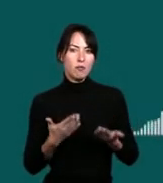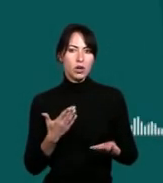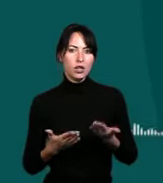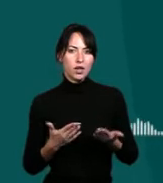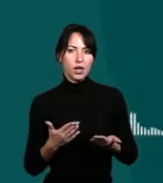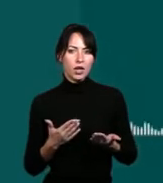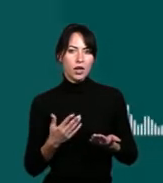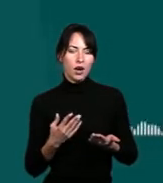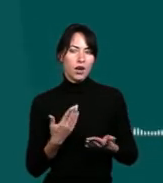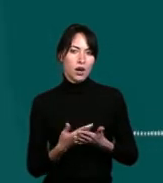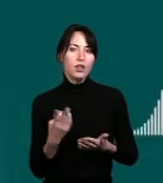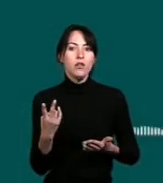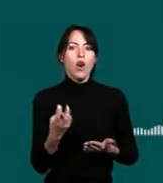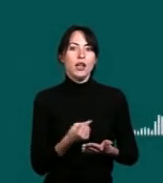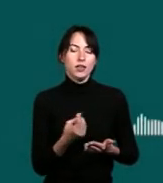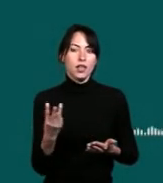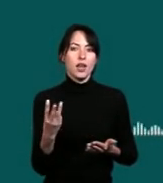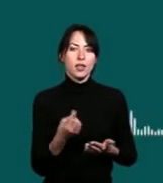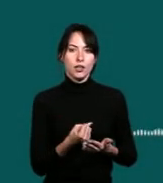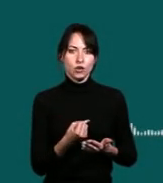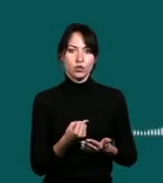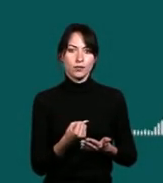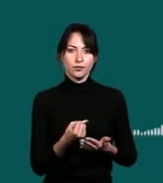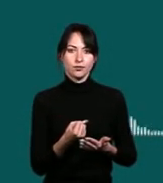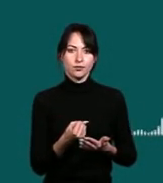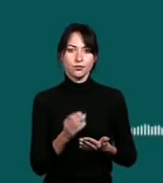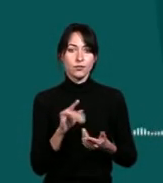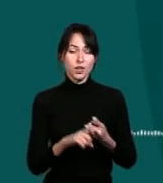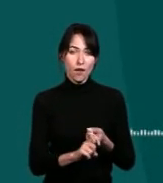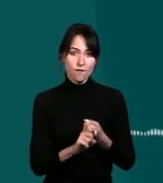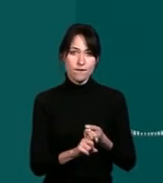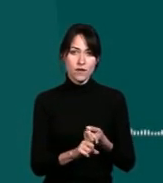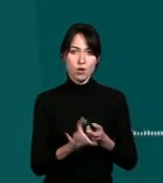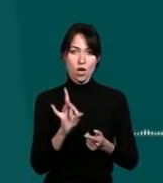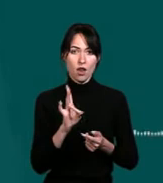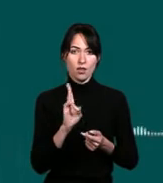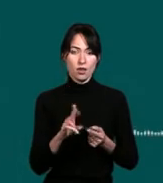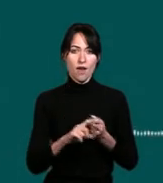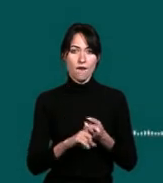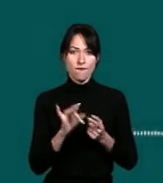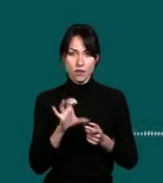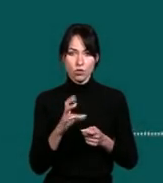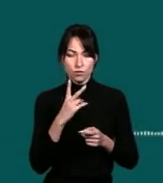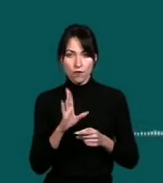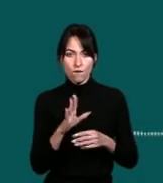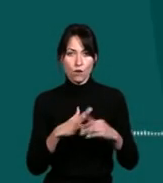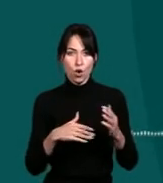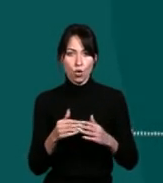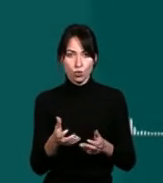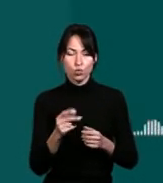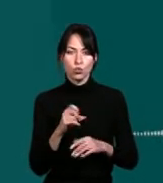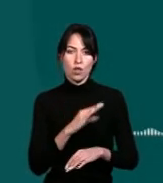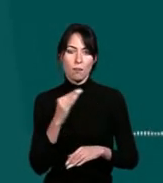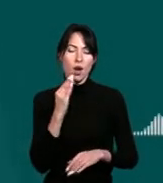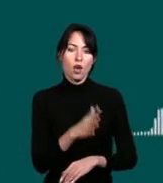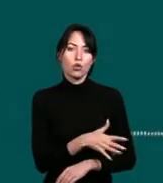мабуть, тижнів 2-3. Вірус, РНК-вірус виділяли вручну. Але ж вручну набагато